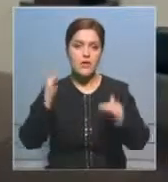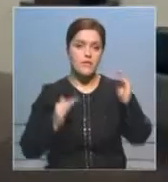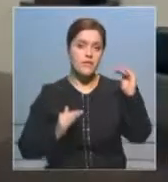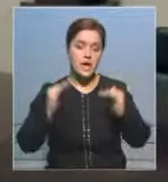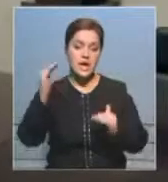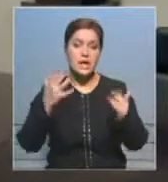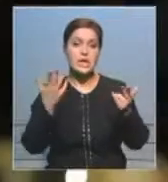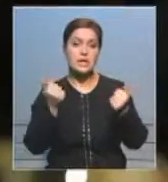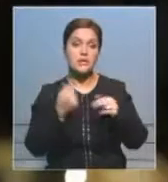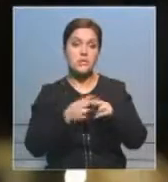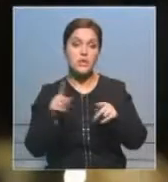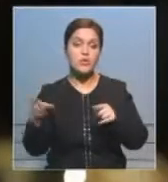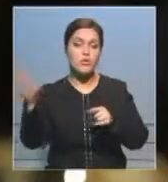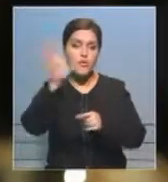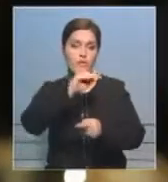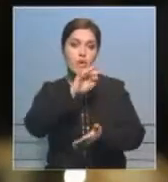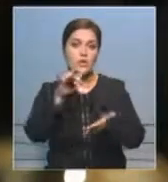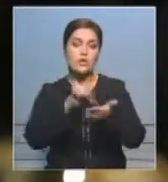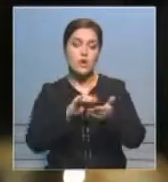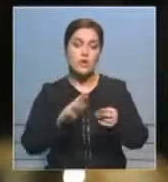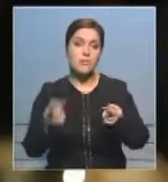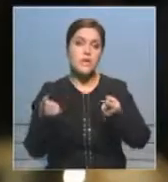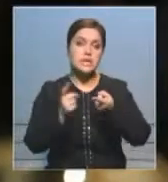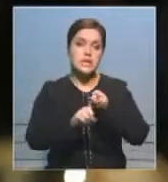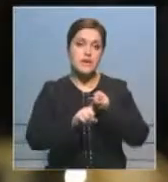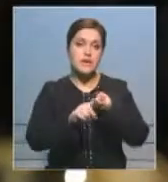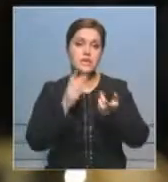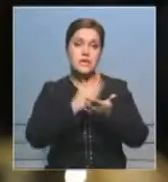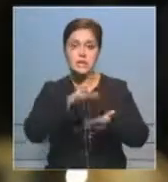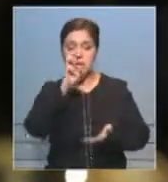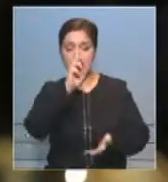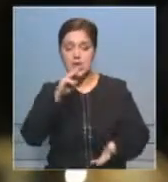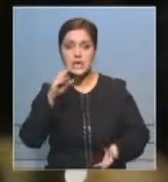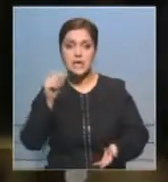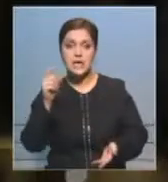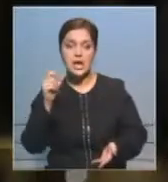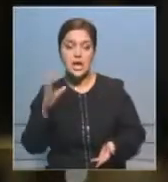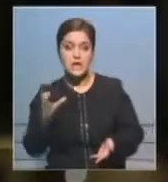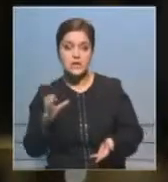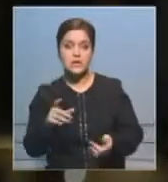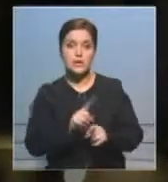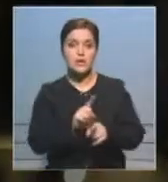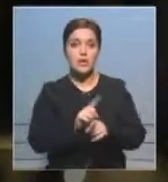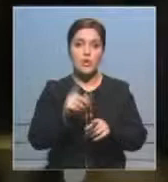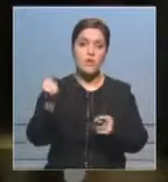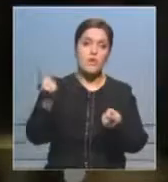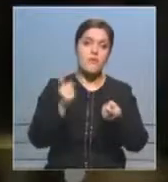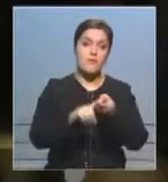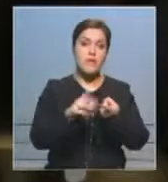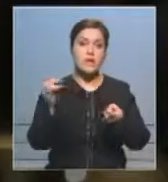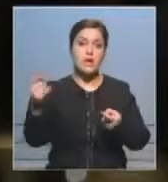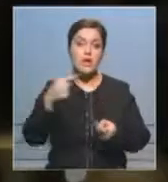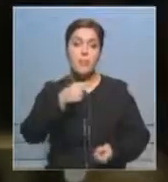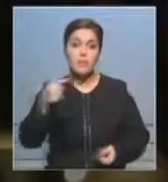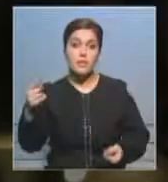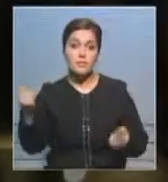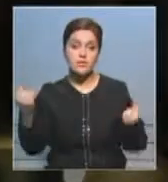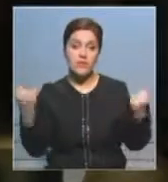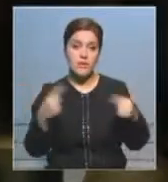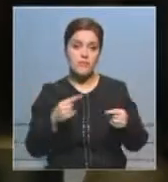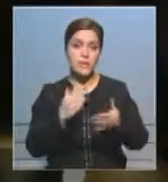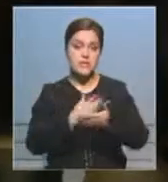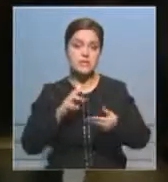штата тоже зависит от нет сегодня дакота the hosts эти штаты конечно не до них это большой минус они сосут большие